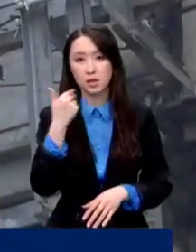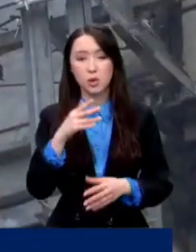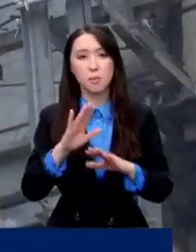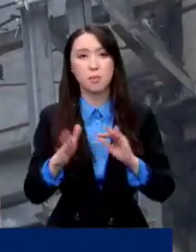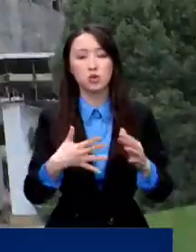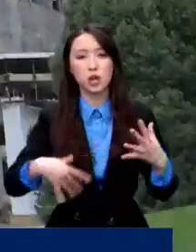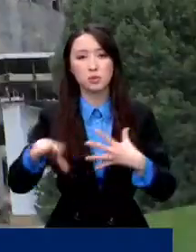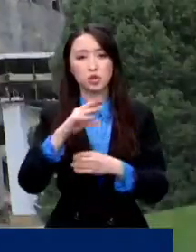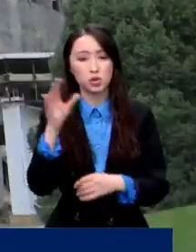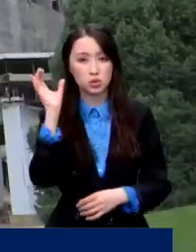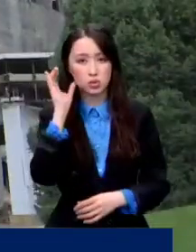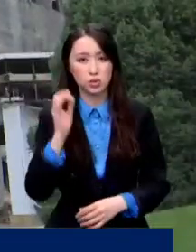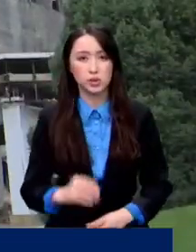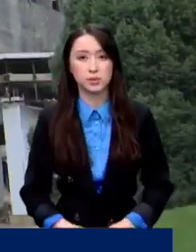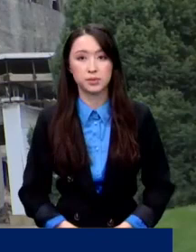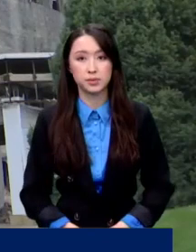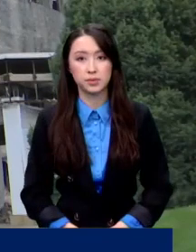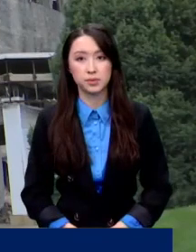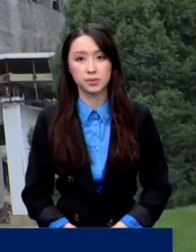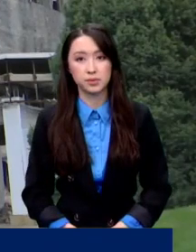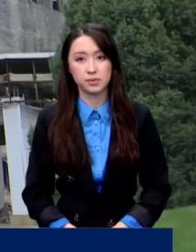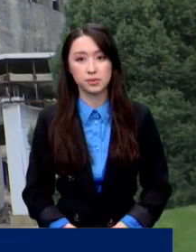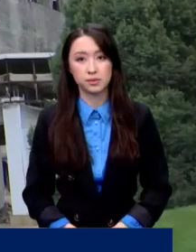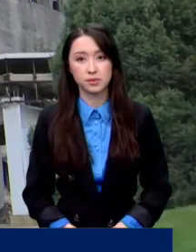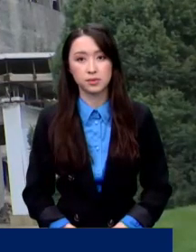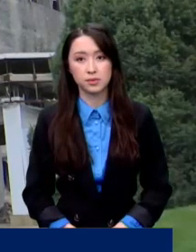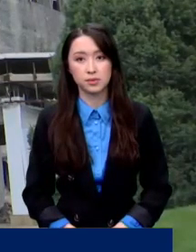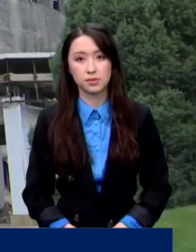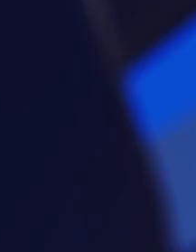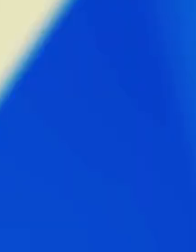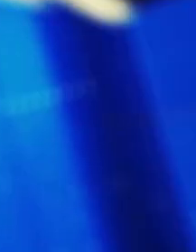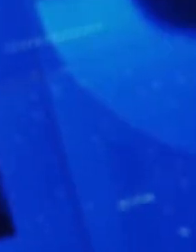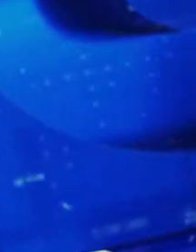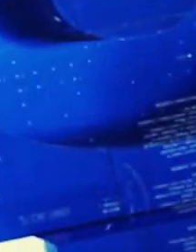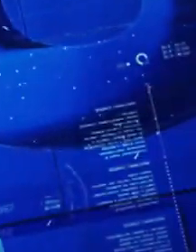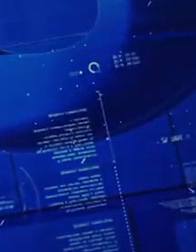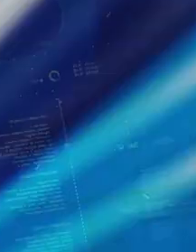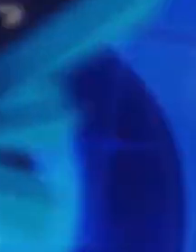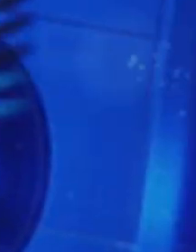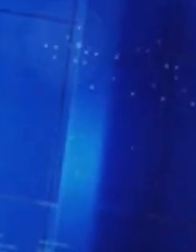общественных слушаний. Дильмурат Муталипов, Рашид Шукуралиев, Атамикен Бизнес. Thank you.